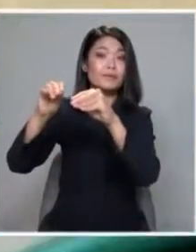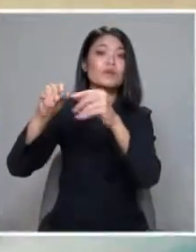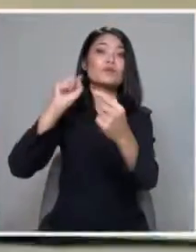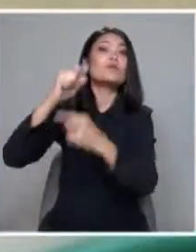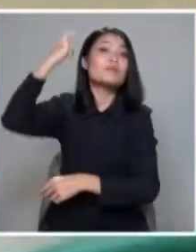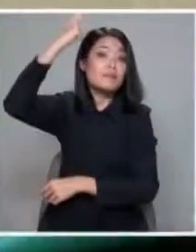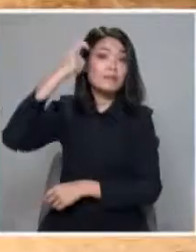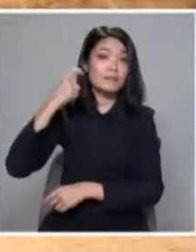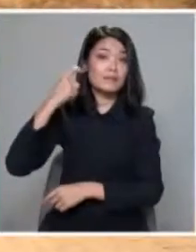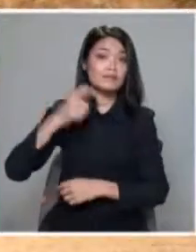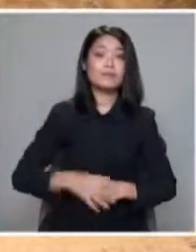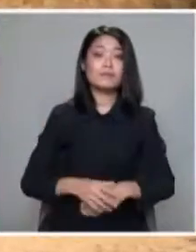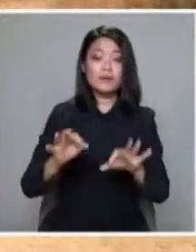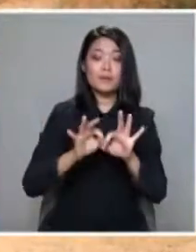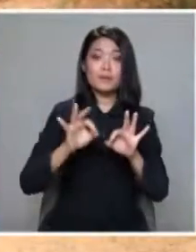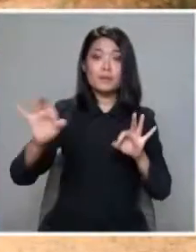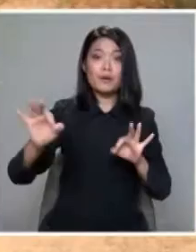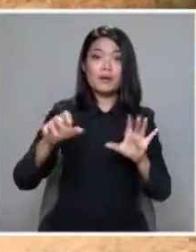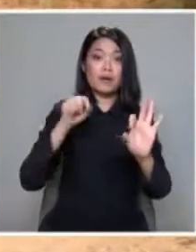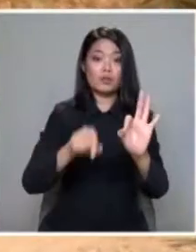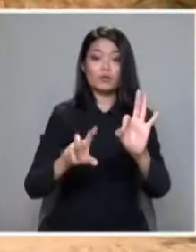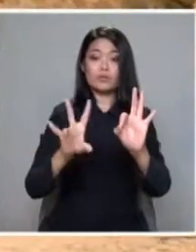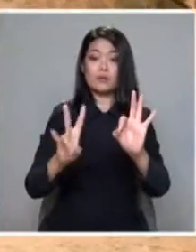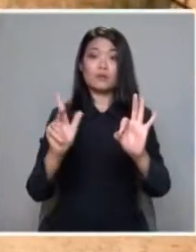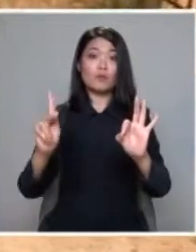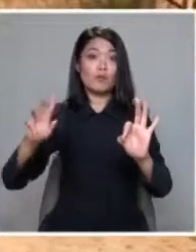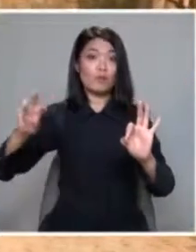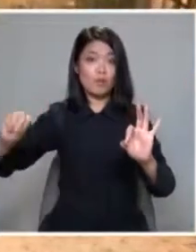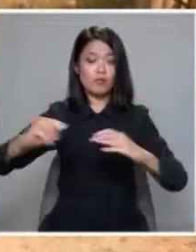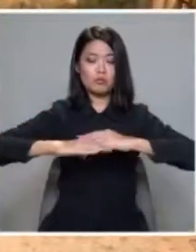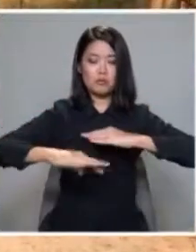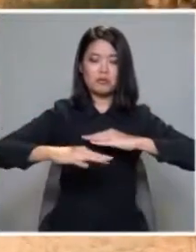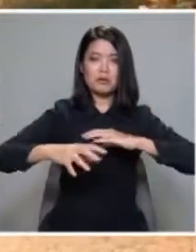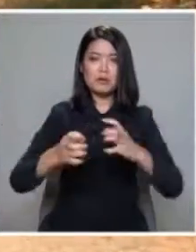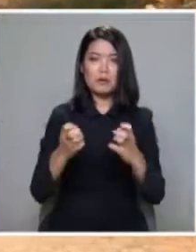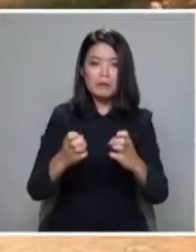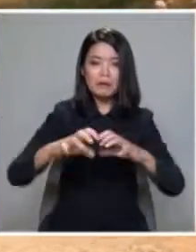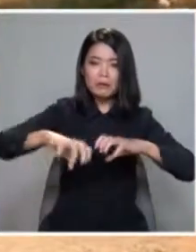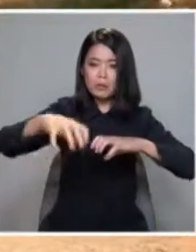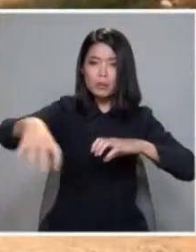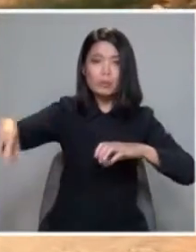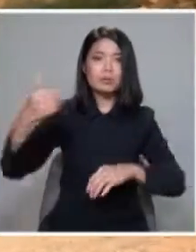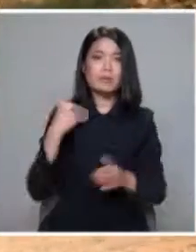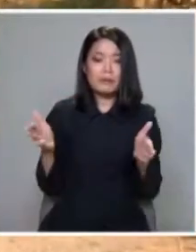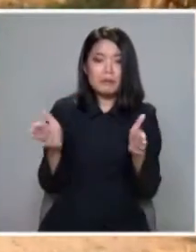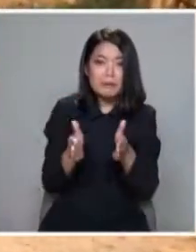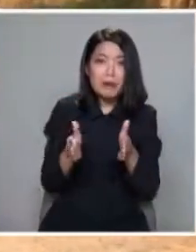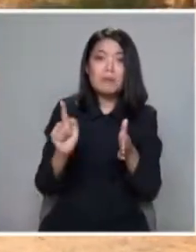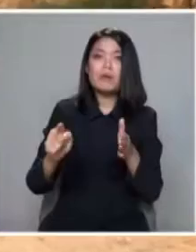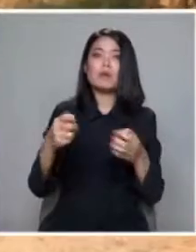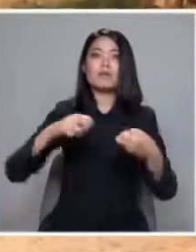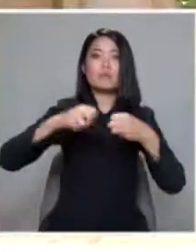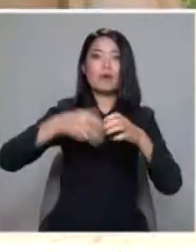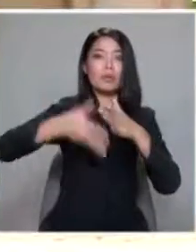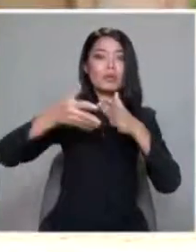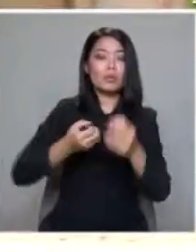ทศเมียนมาเป็นระยะทาง 9.7 กิโลเมตรสภาพถนนขรุขระคดเคี้ยวและแคบเป็นอุปสรรคในการเดินท